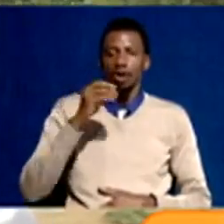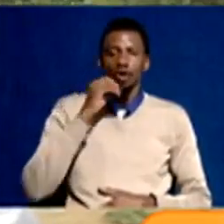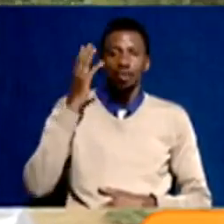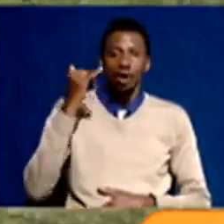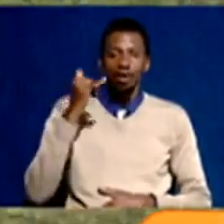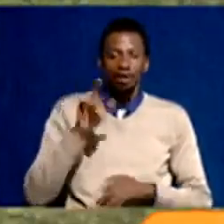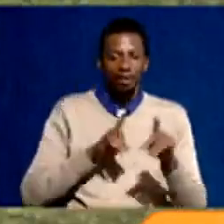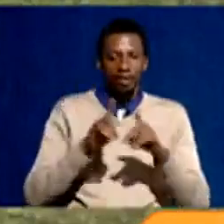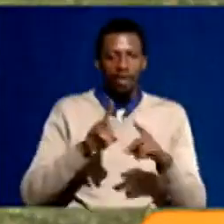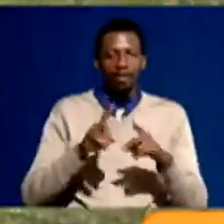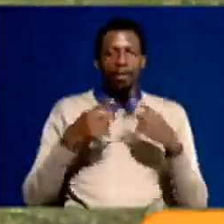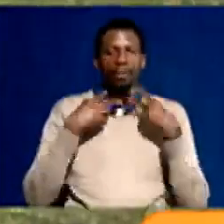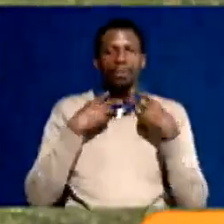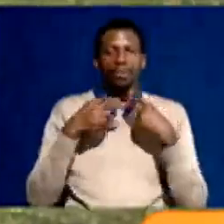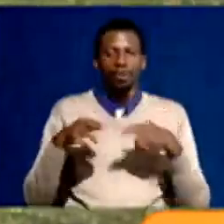barabara mbovu.